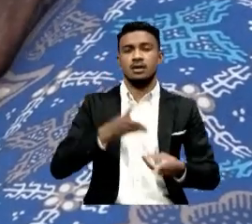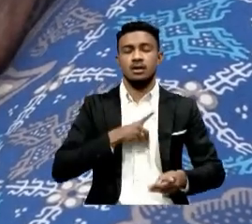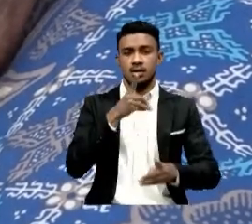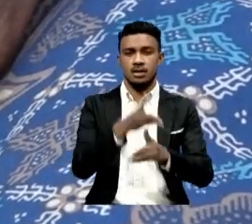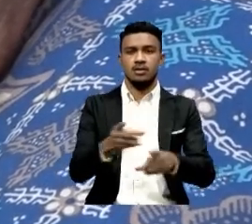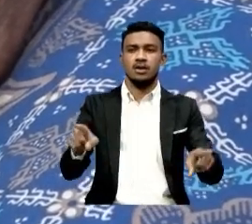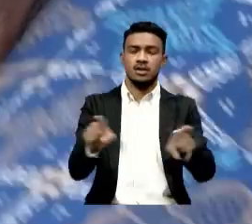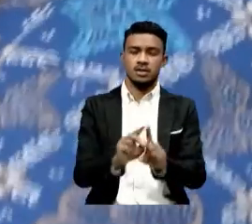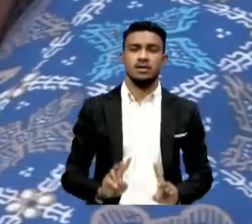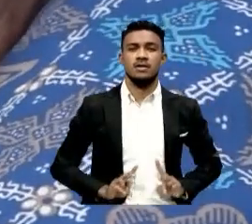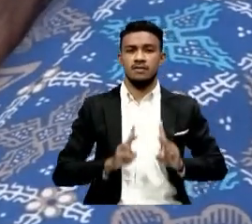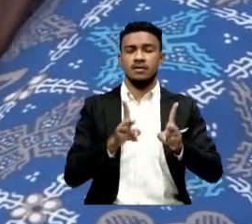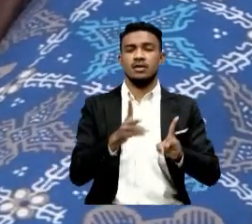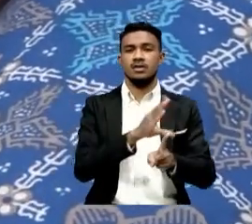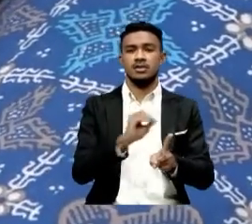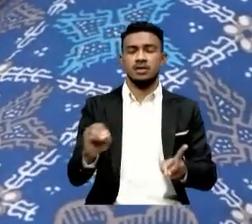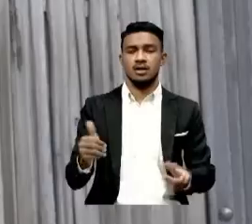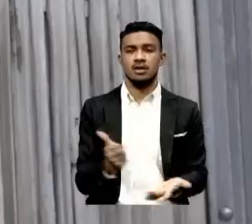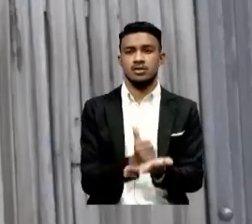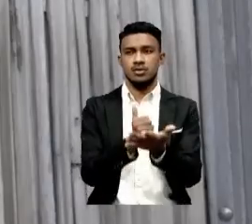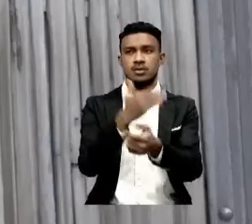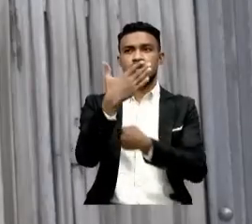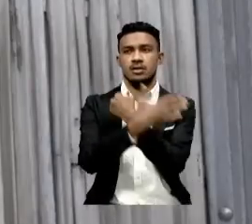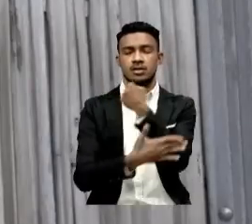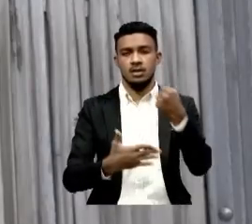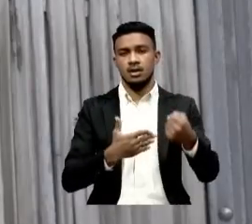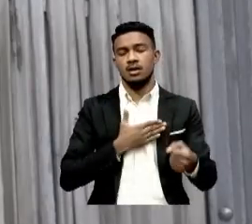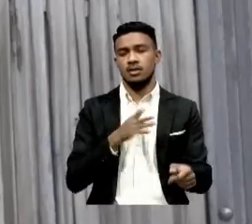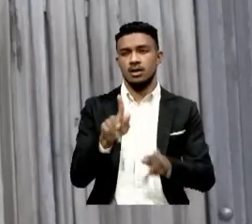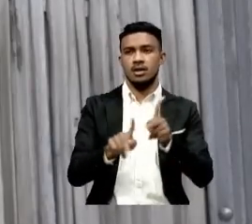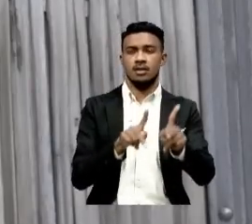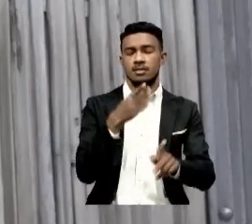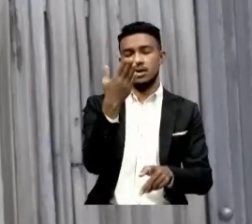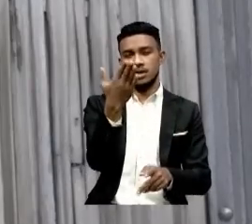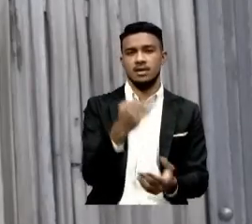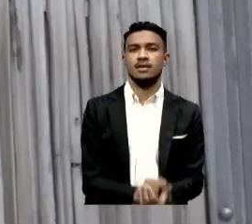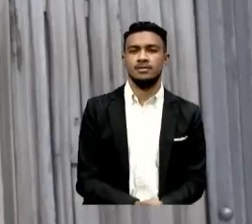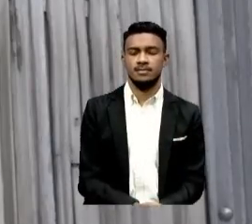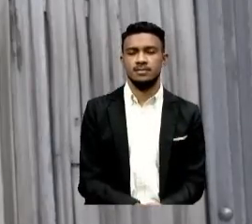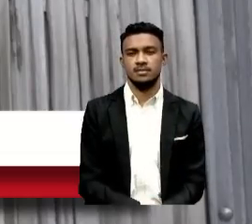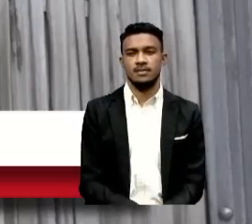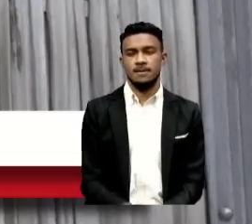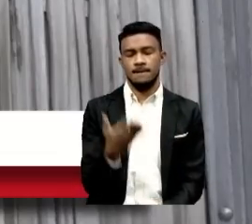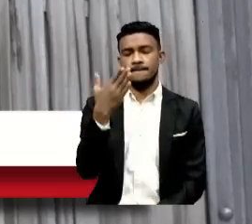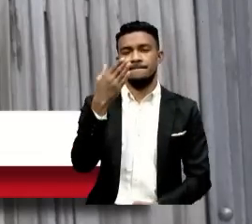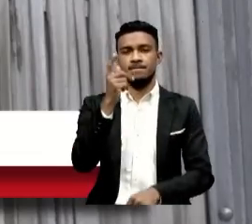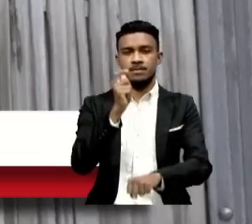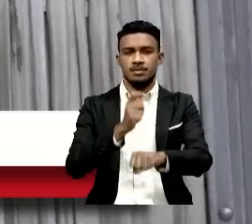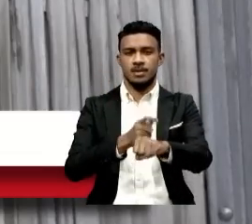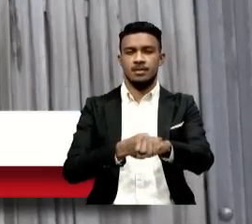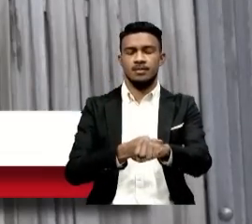veterana libertação da pátria. Hanya povo ida ne, nia durante